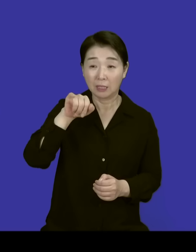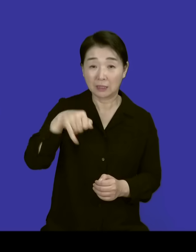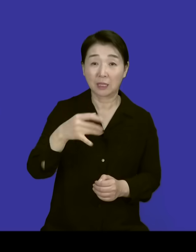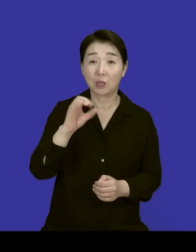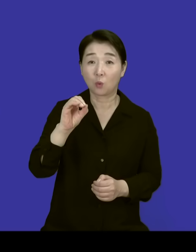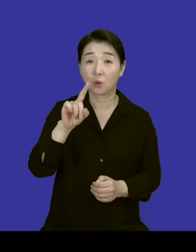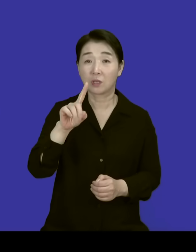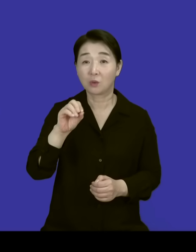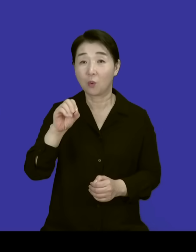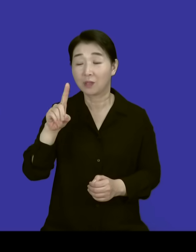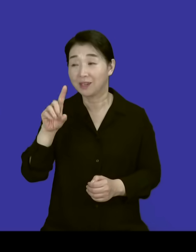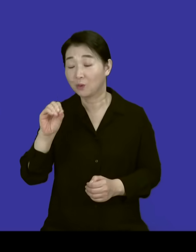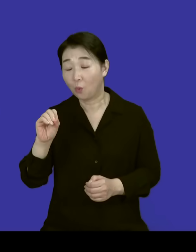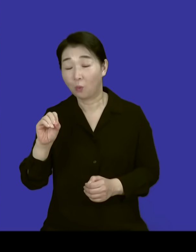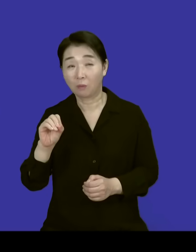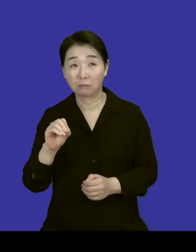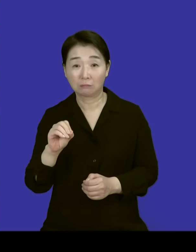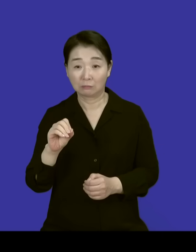제가요. 예. 그래서